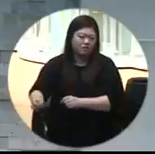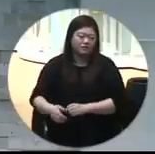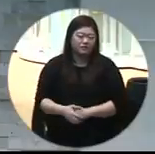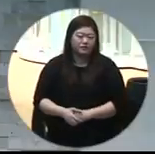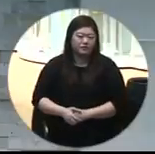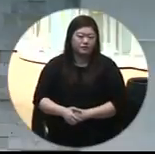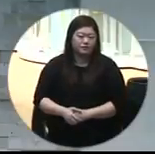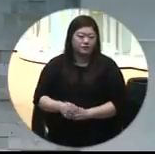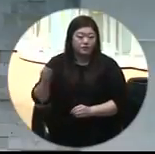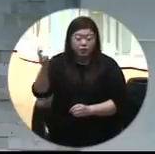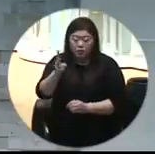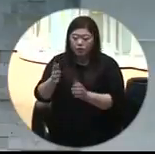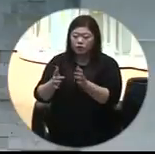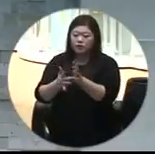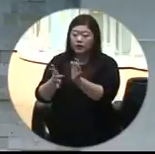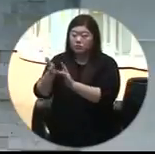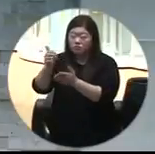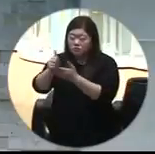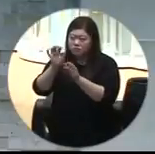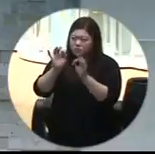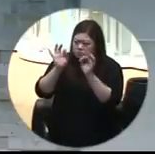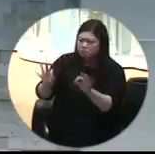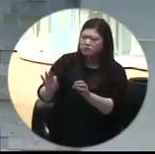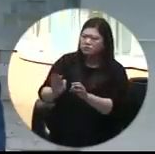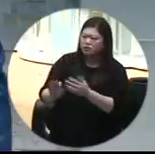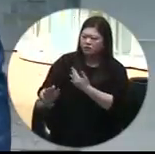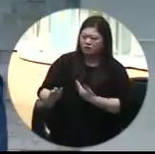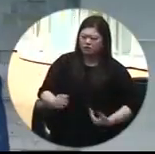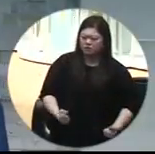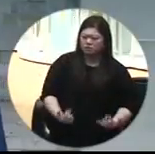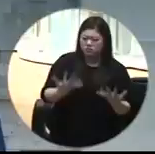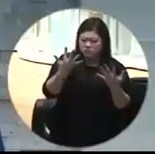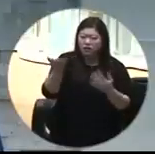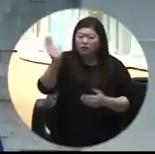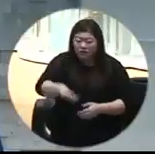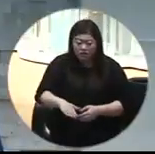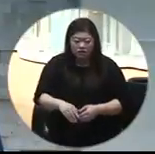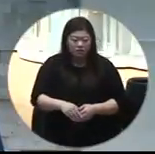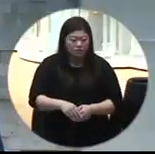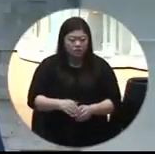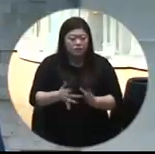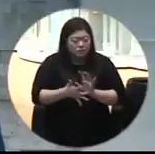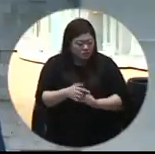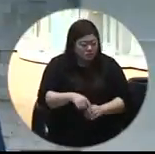해석이에요. 엄청난 재산이 날라갔지만 너희들 관심이 어디 있냐 이게.